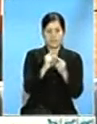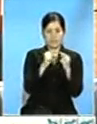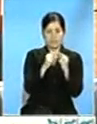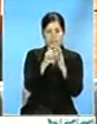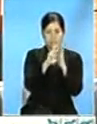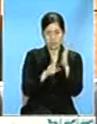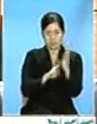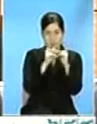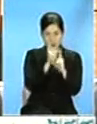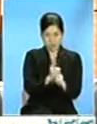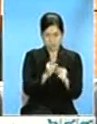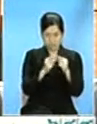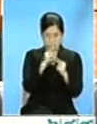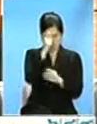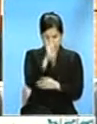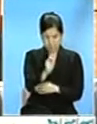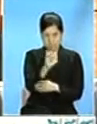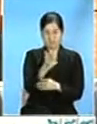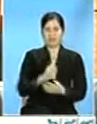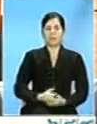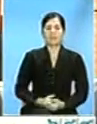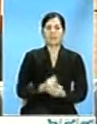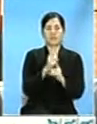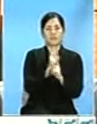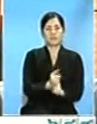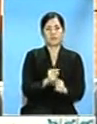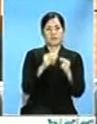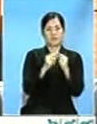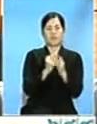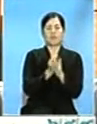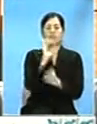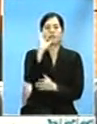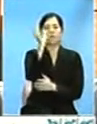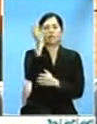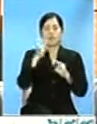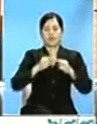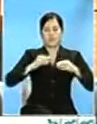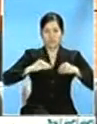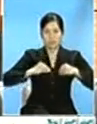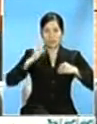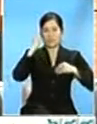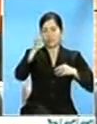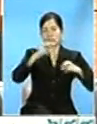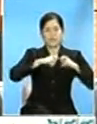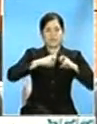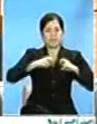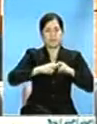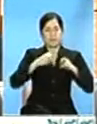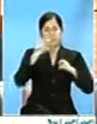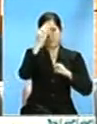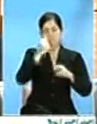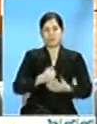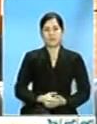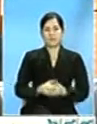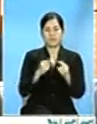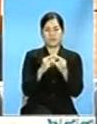ตามระบบประชาธิปไตยที่สากลยอมรับจะกลายเป็นอนาธิปไตยไม่ว่าจะเป็นอนาธิป